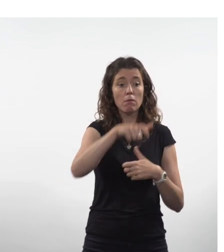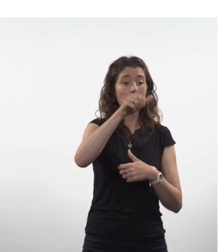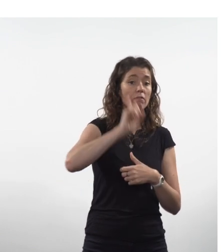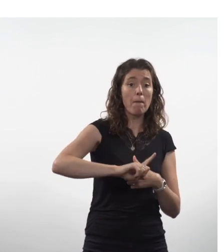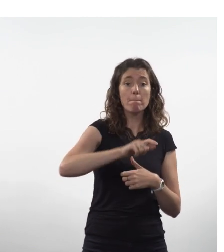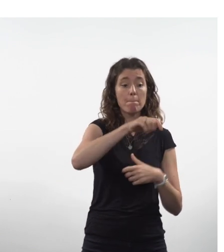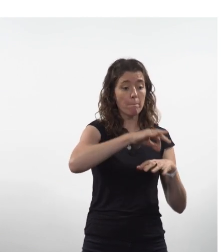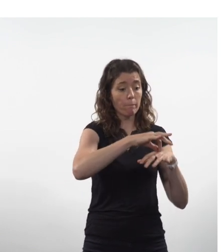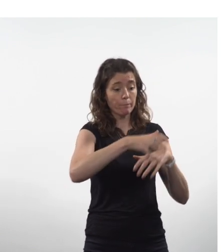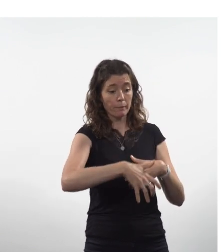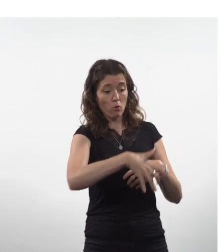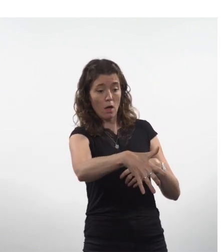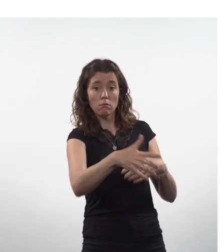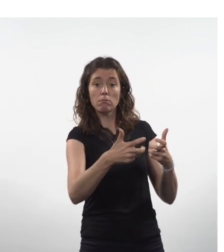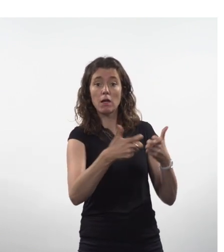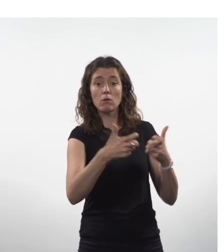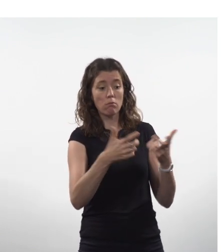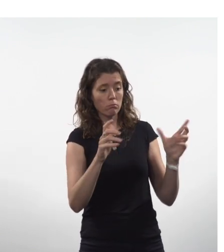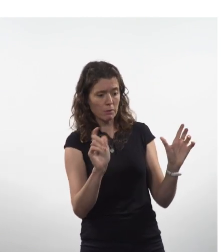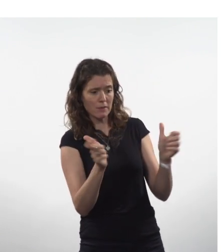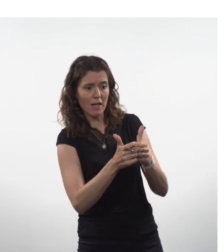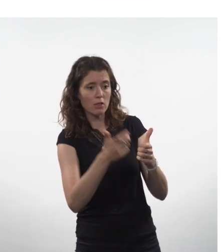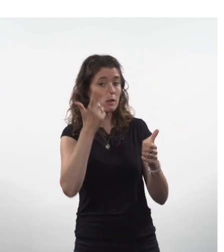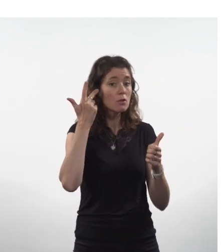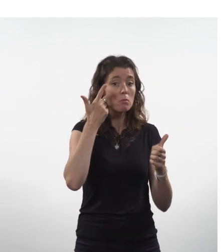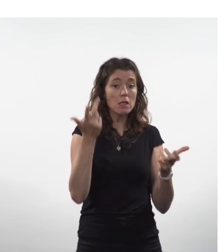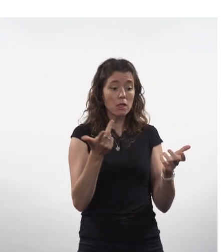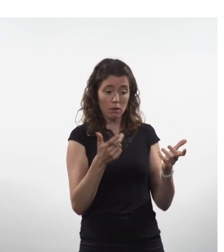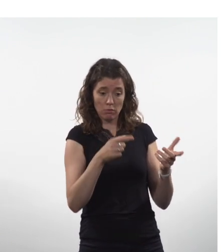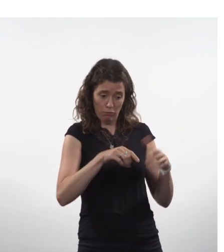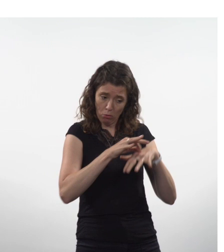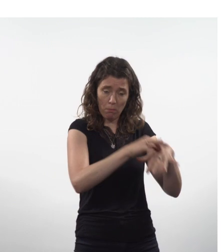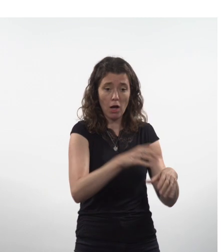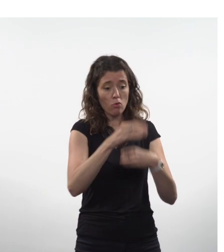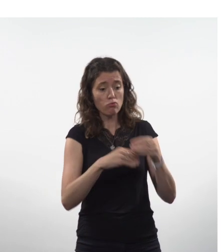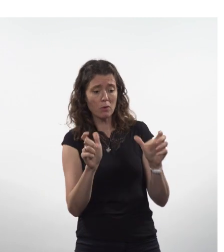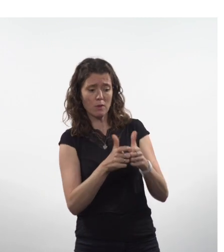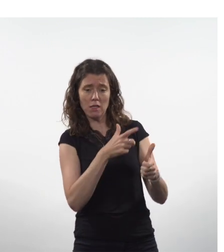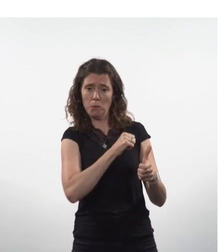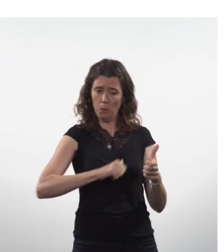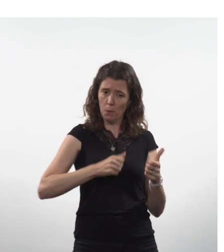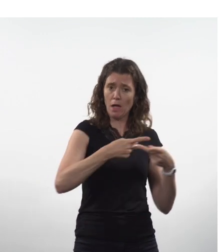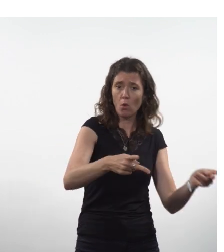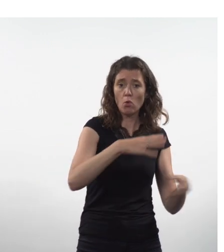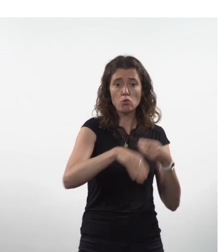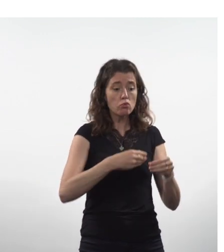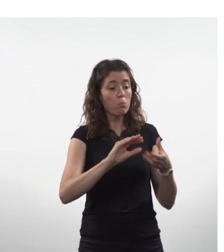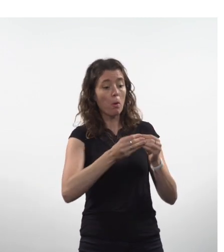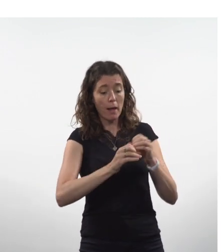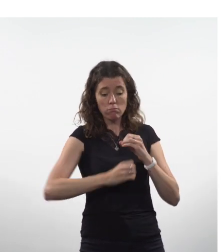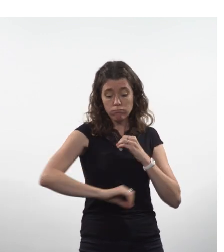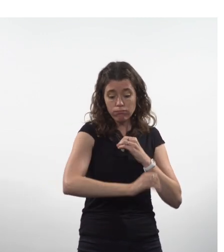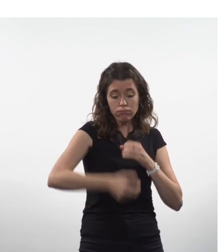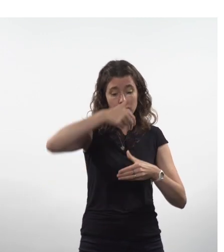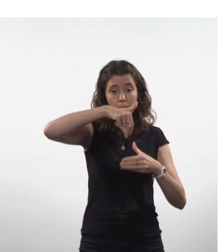de la trisomie, par exemple, annoncer un diagnostic grave, expliquer les complications potentielles ou d'une coloscopie ou d'un